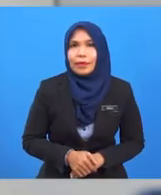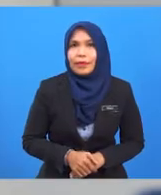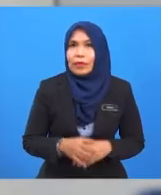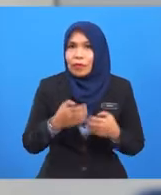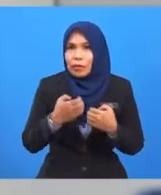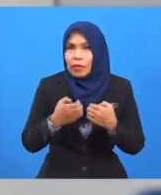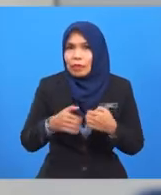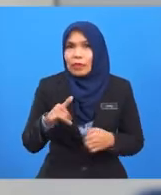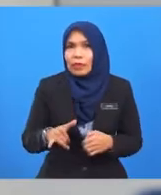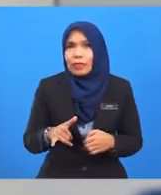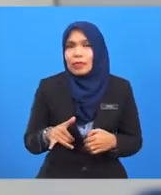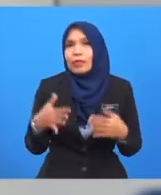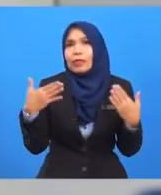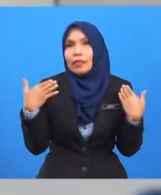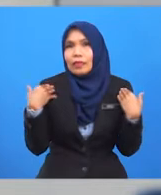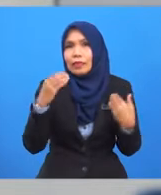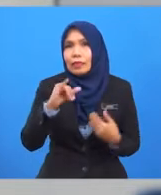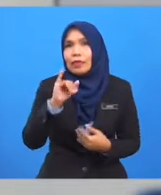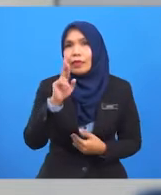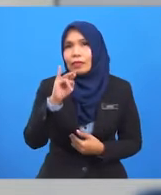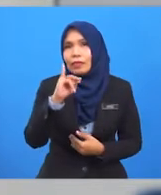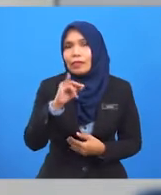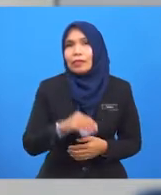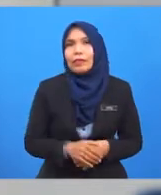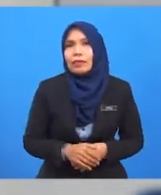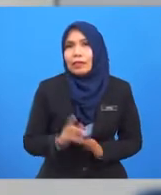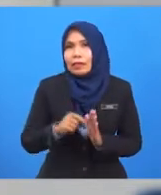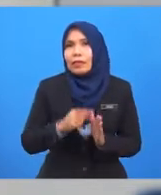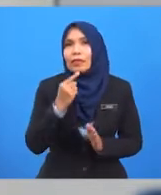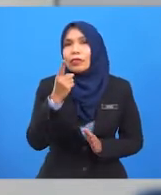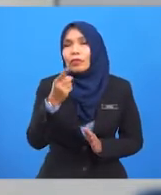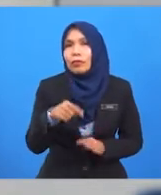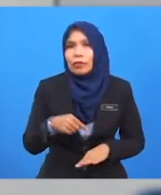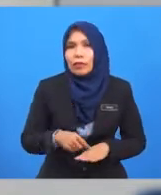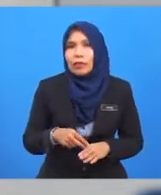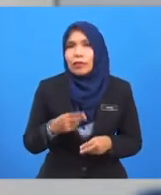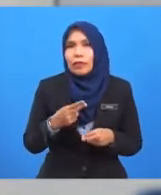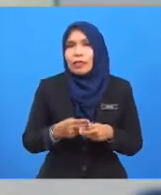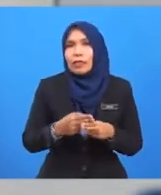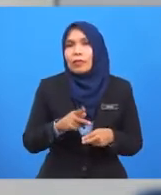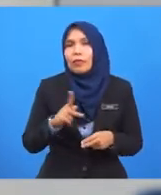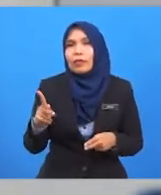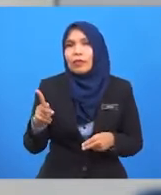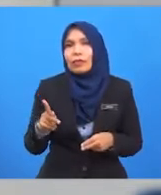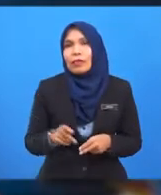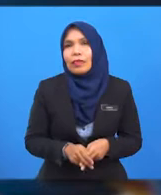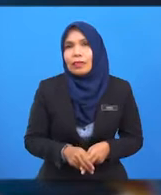Mesin yang mempunyai ciri-ciri tersebut dinamakan mesin yang